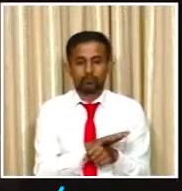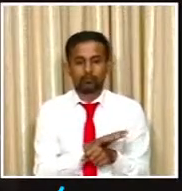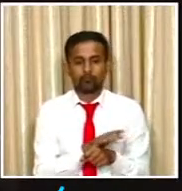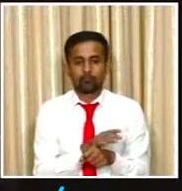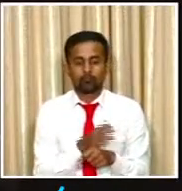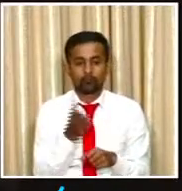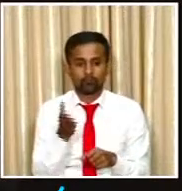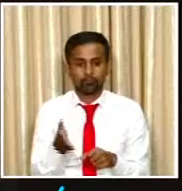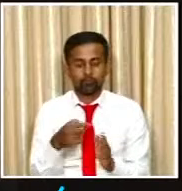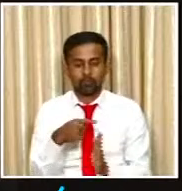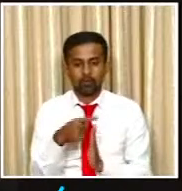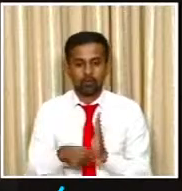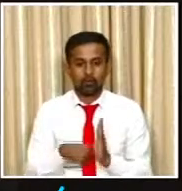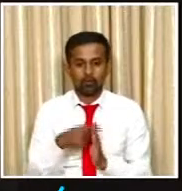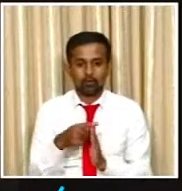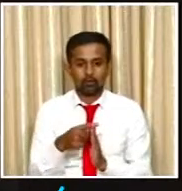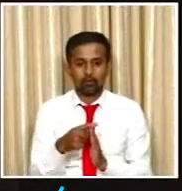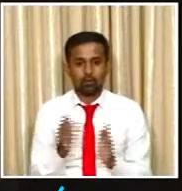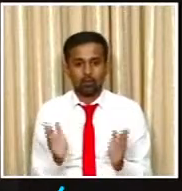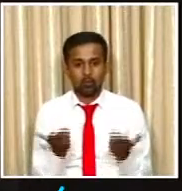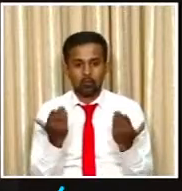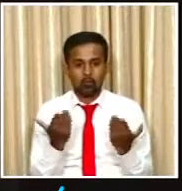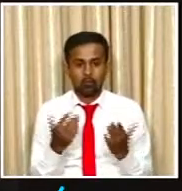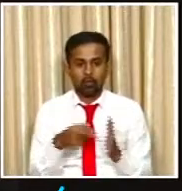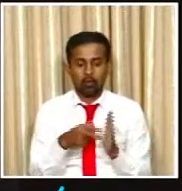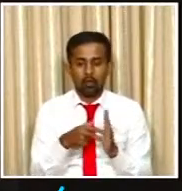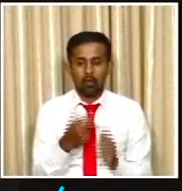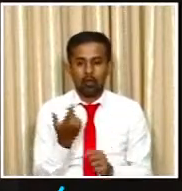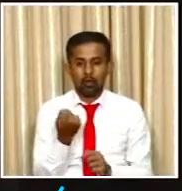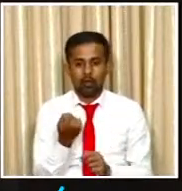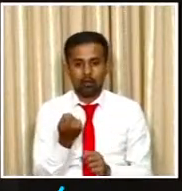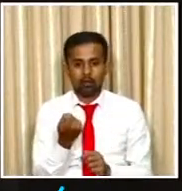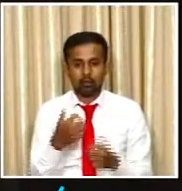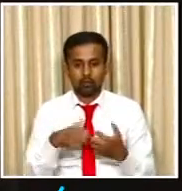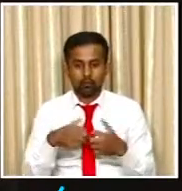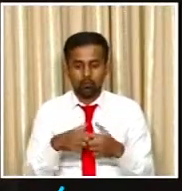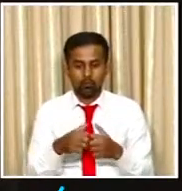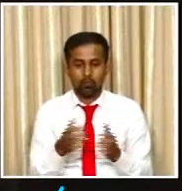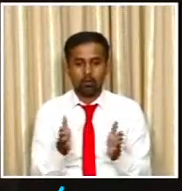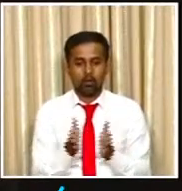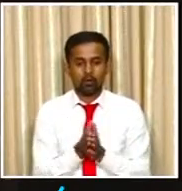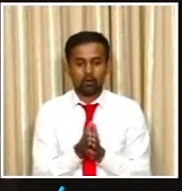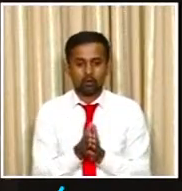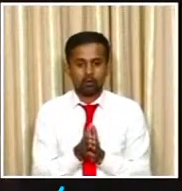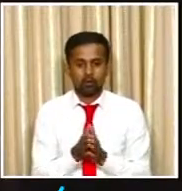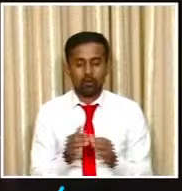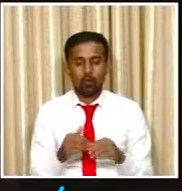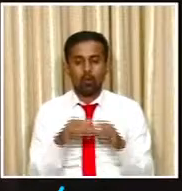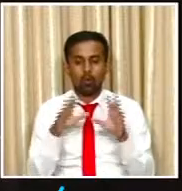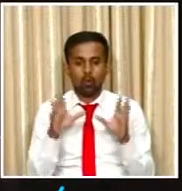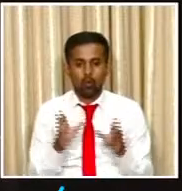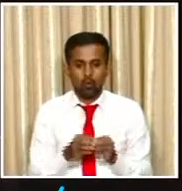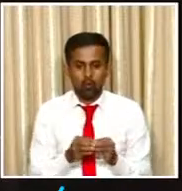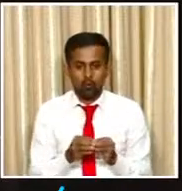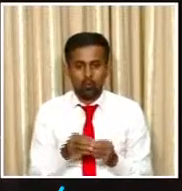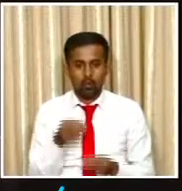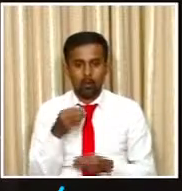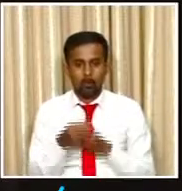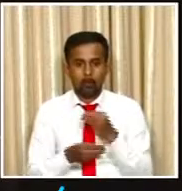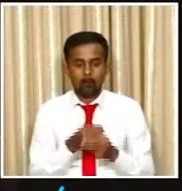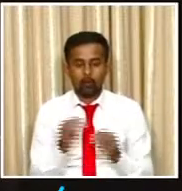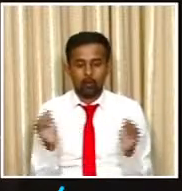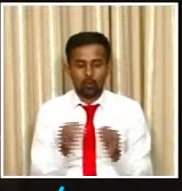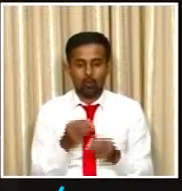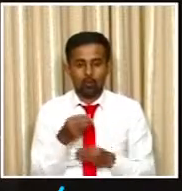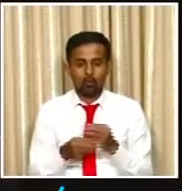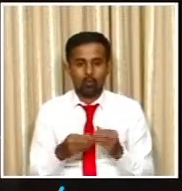me rate ඇති වෙච්ච මේ ආර්ථික අර්බුදය හින්දත් මේ සියලුම කර්මාන්ත මේ සුළු